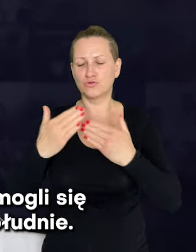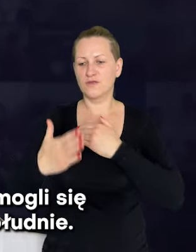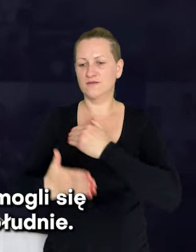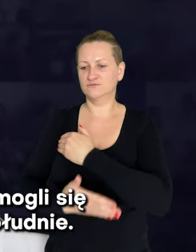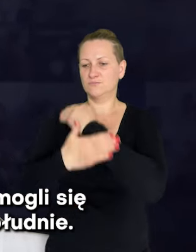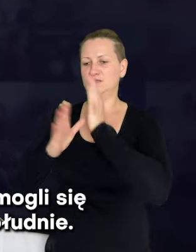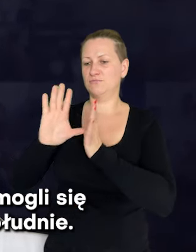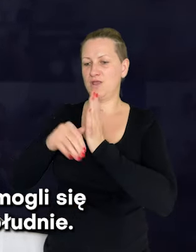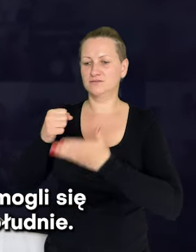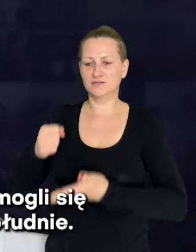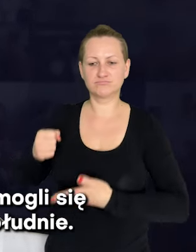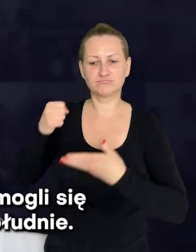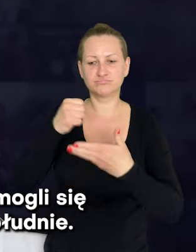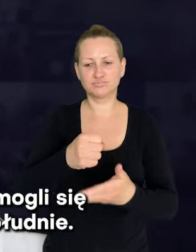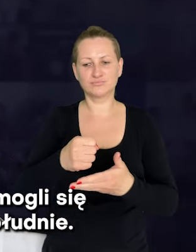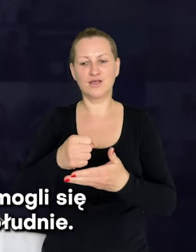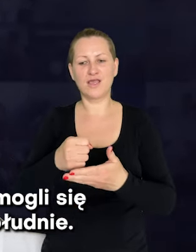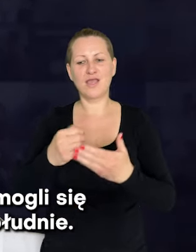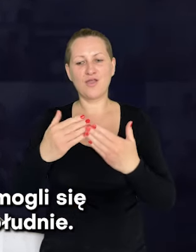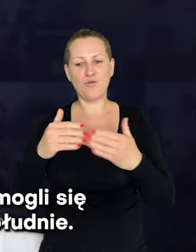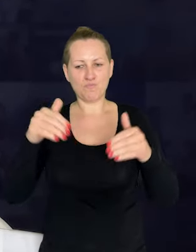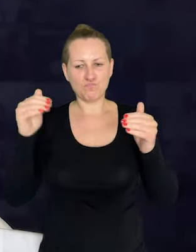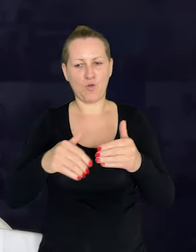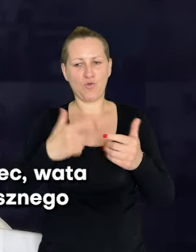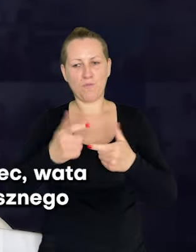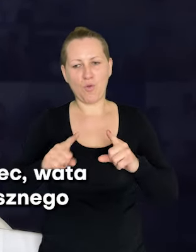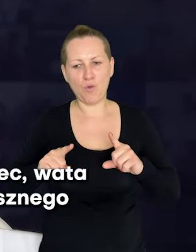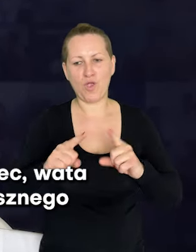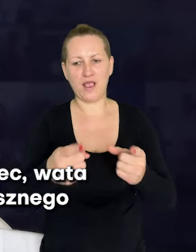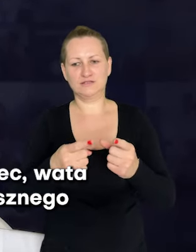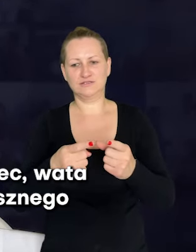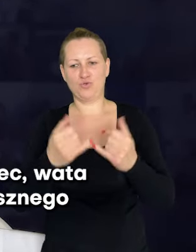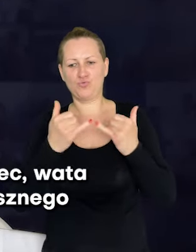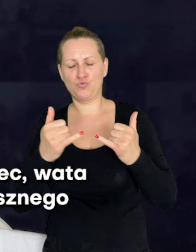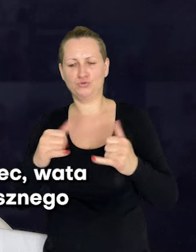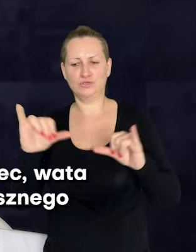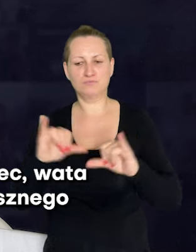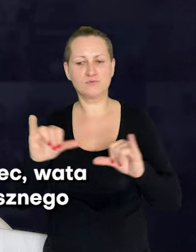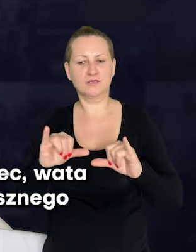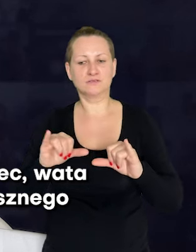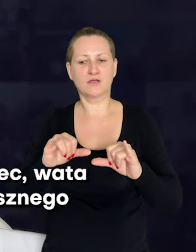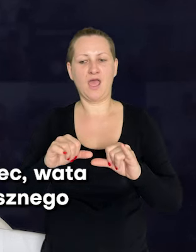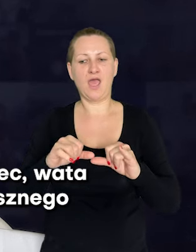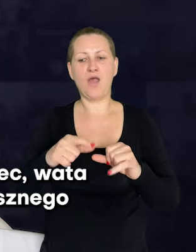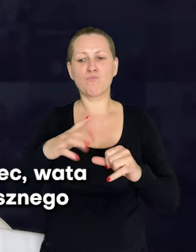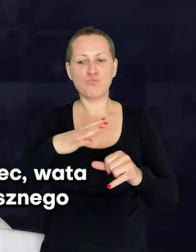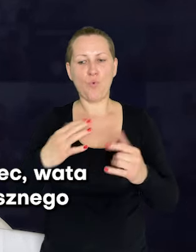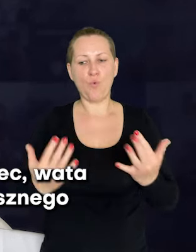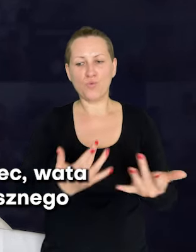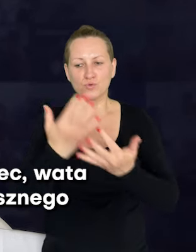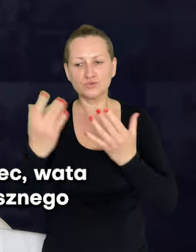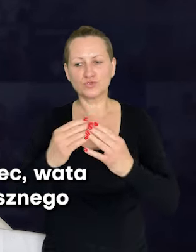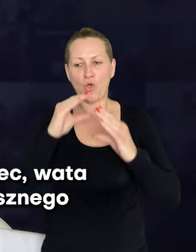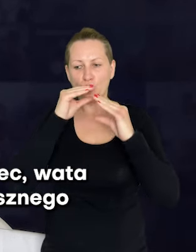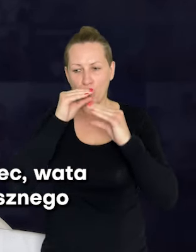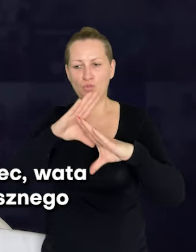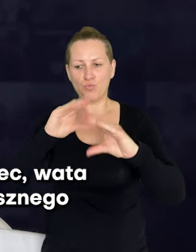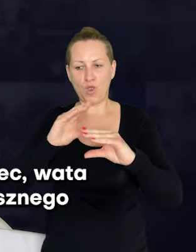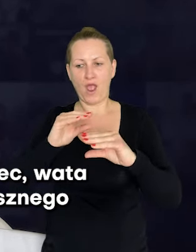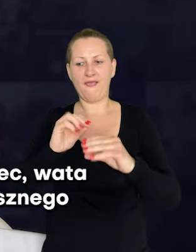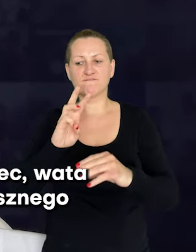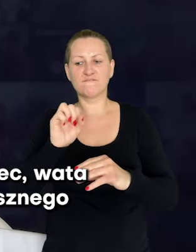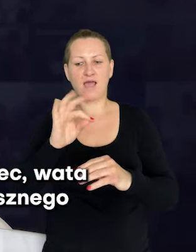się zintegrować i aktywnie spędzić sobotnie popołudnie. Atrakcji nie brakowało. Było ognisko, dmuchaniec, wata cukrowa, konkursy